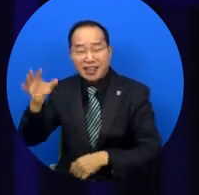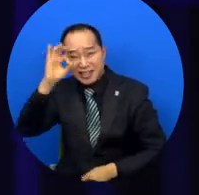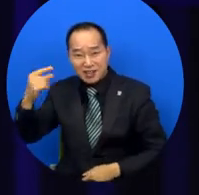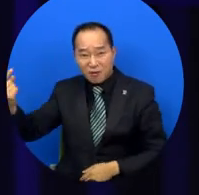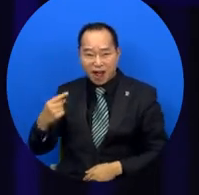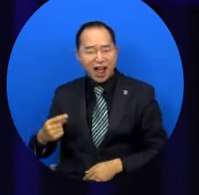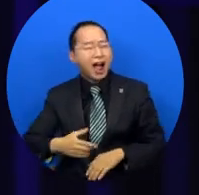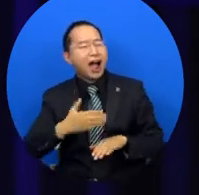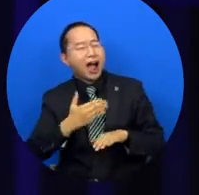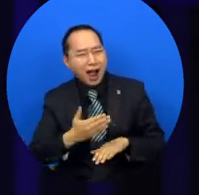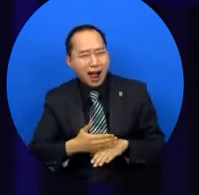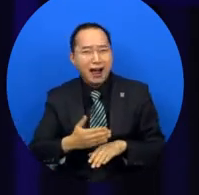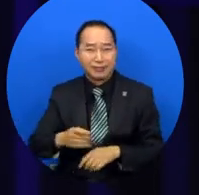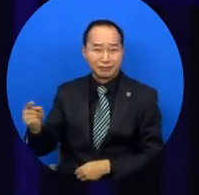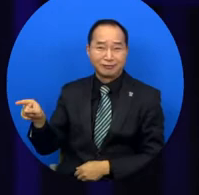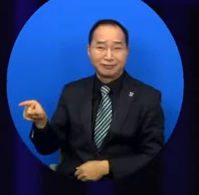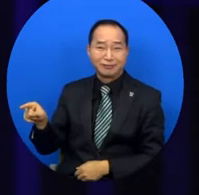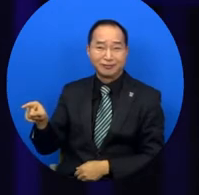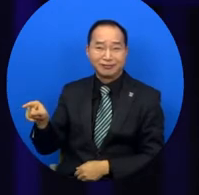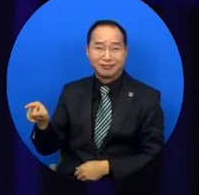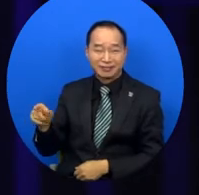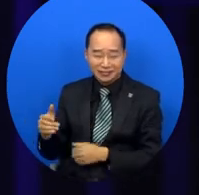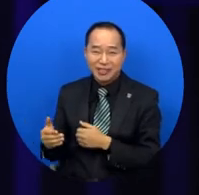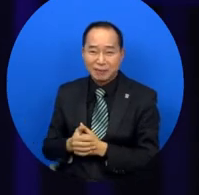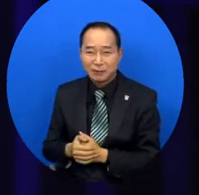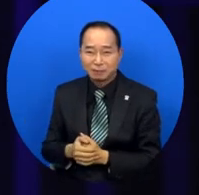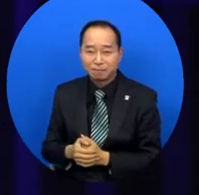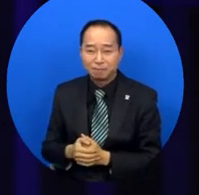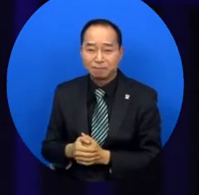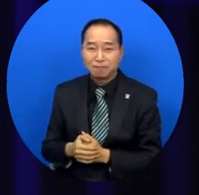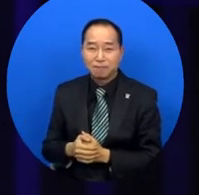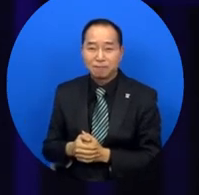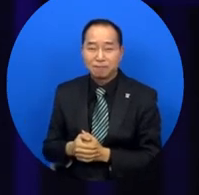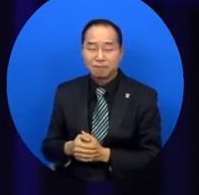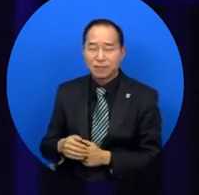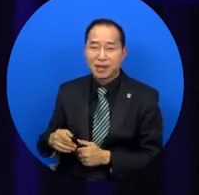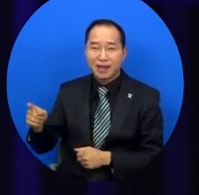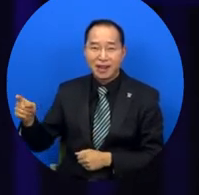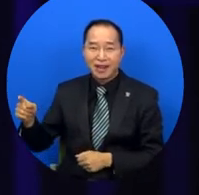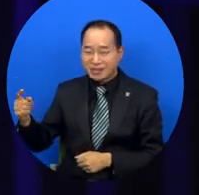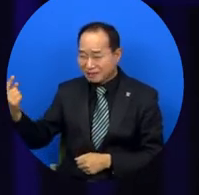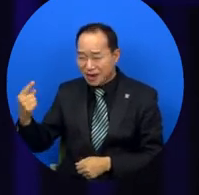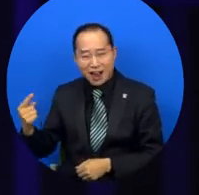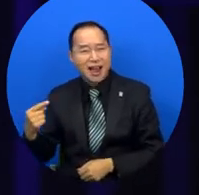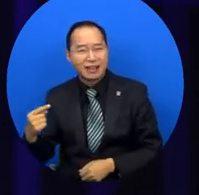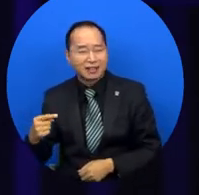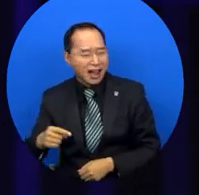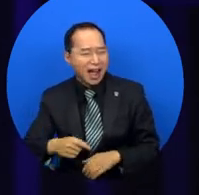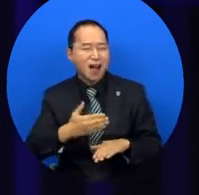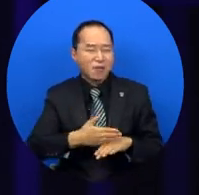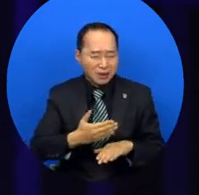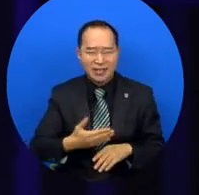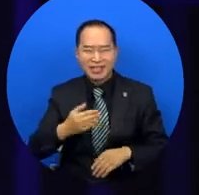인사를 하러 왔었는데 이제 내가 거의 이제 가해시켜 주신 거 비슷한이 돼가지고 그래서 막 지 선생 고맙다고 내가